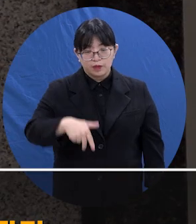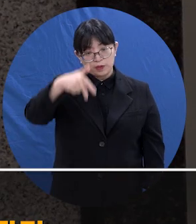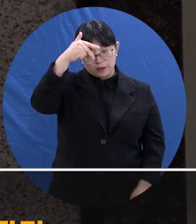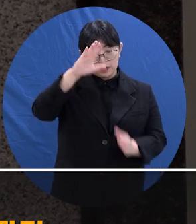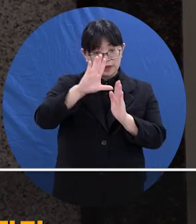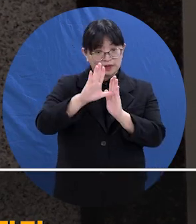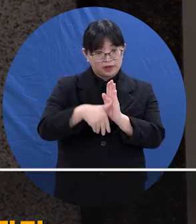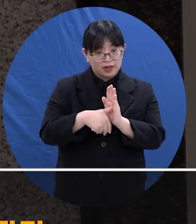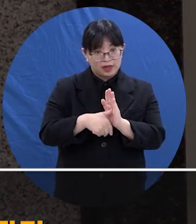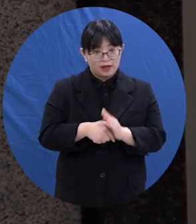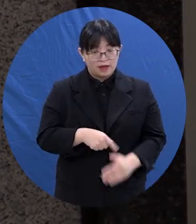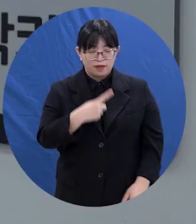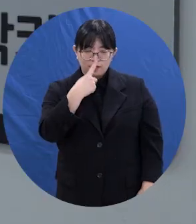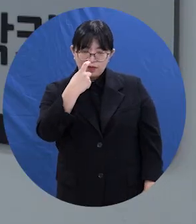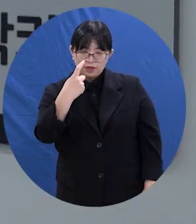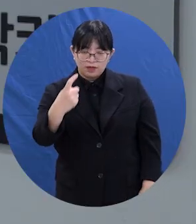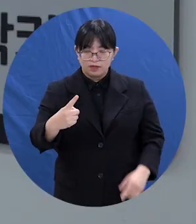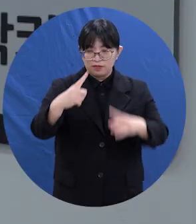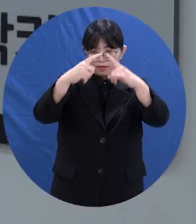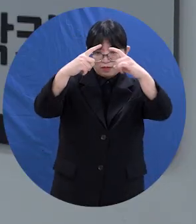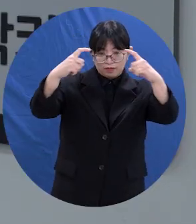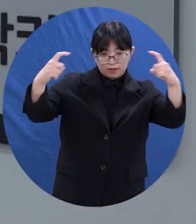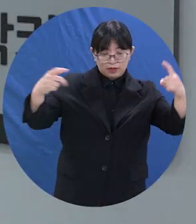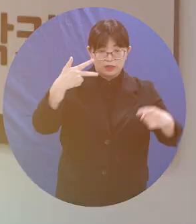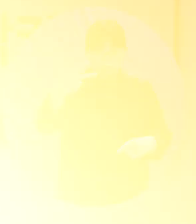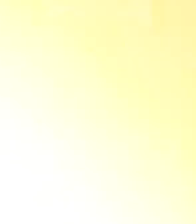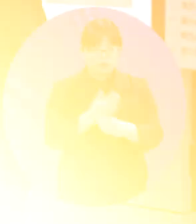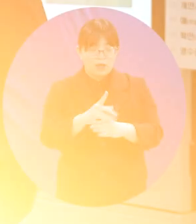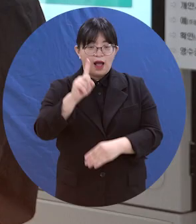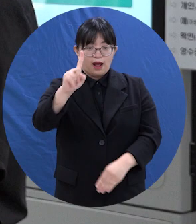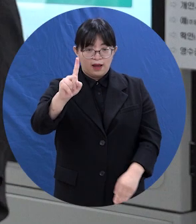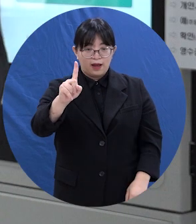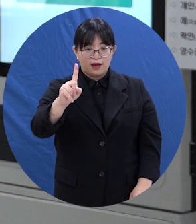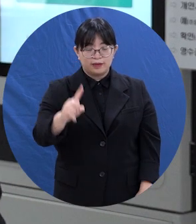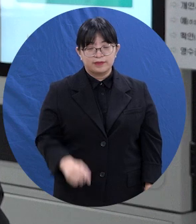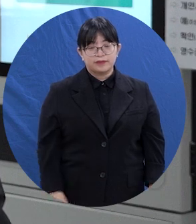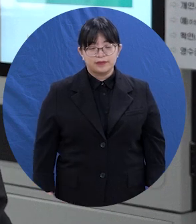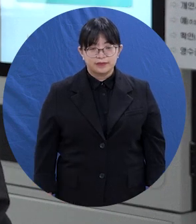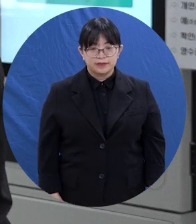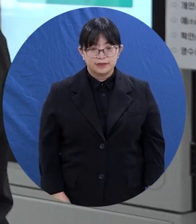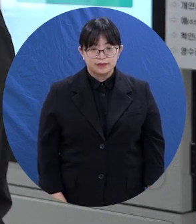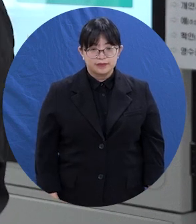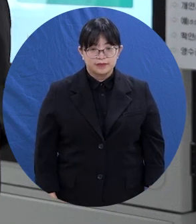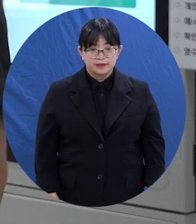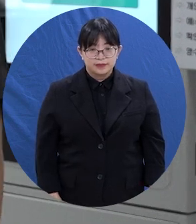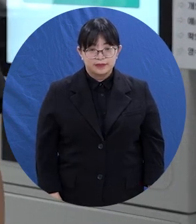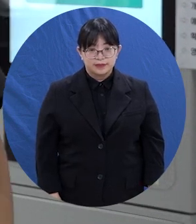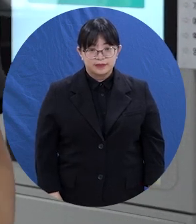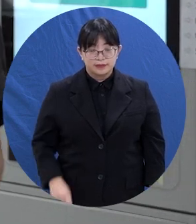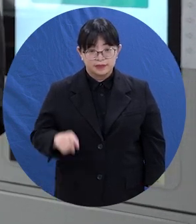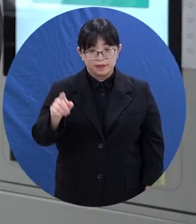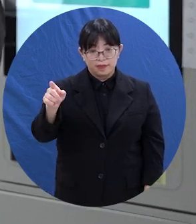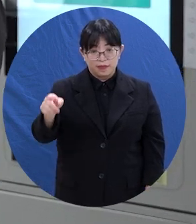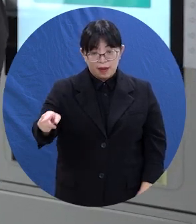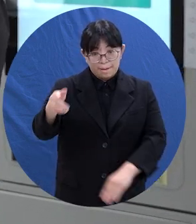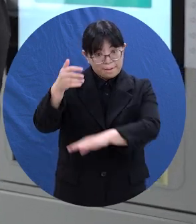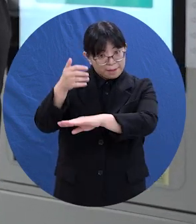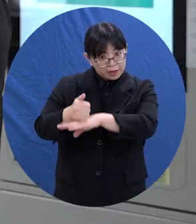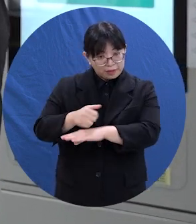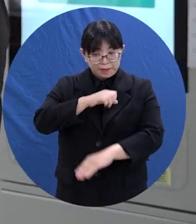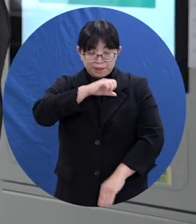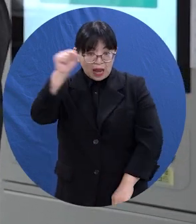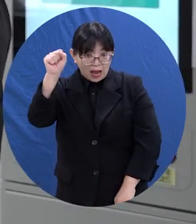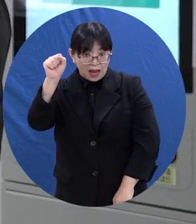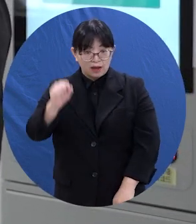지역의 정체성을 살리고 최종 선정되었다고 합니다. 네, 팀장님 반갑습니다. 야, 우리 양산시에 또